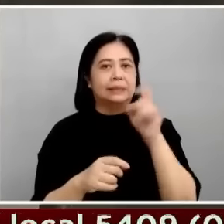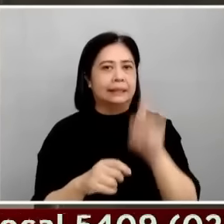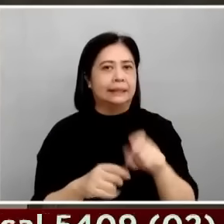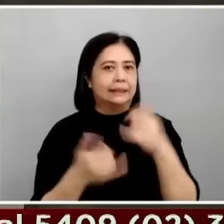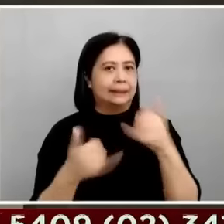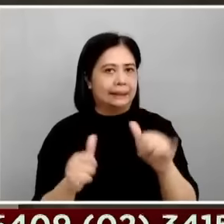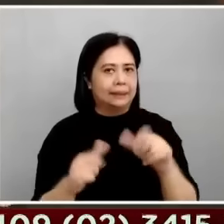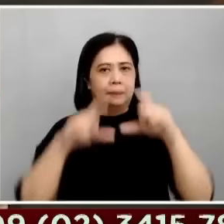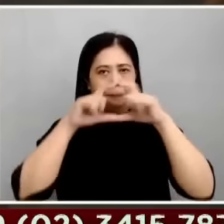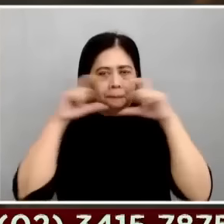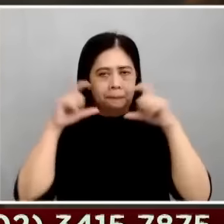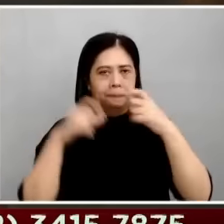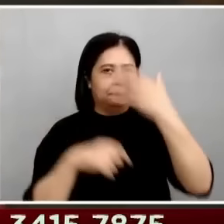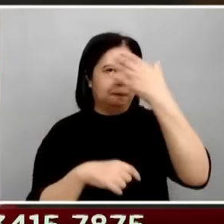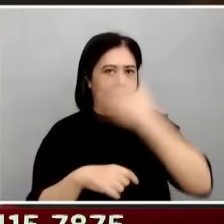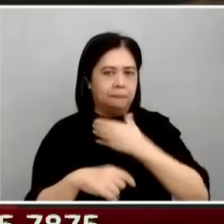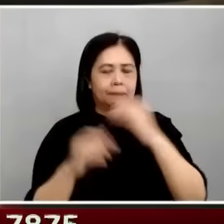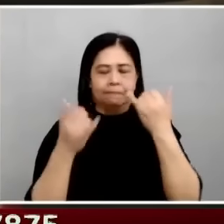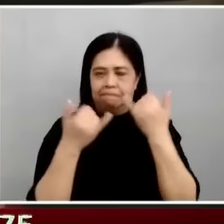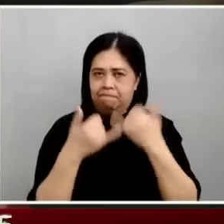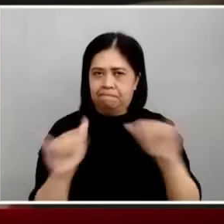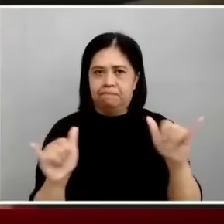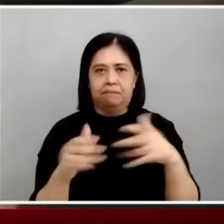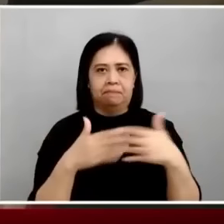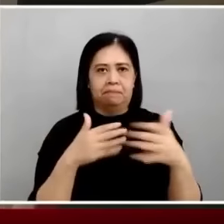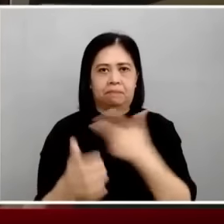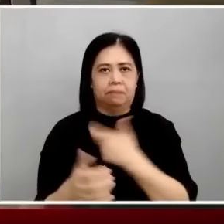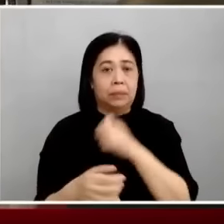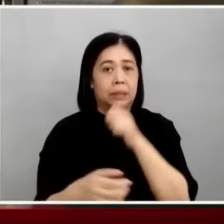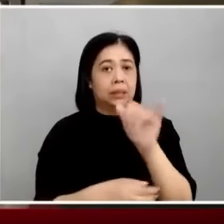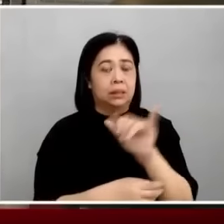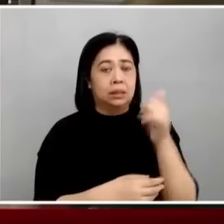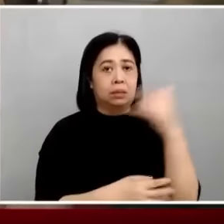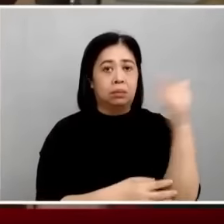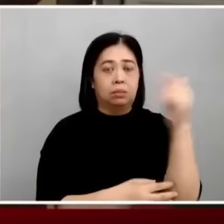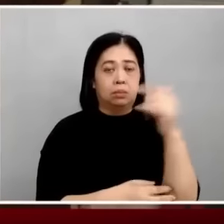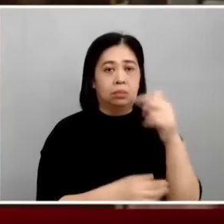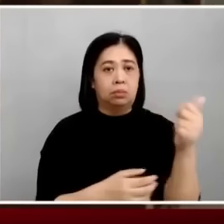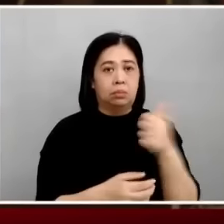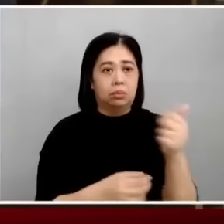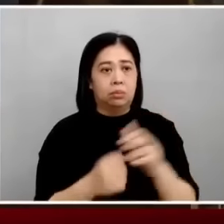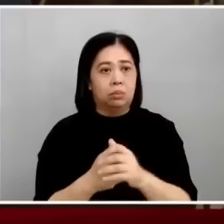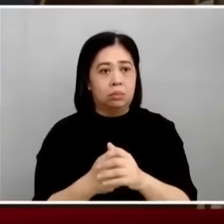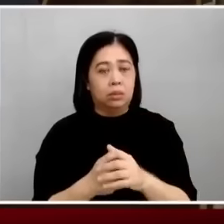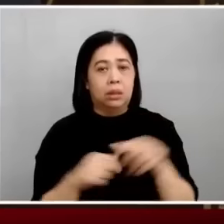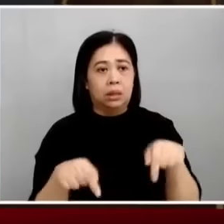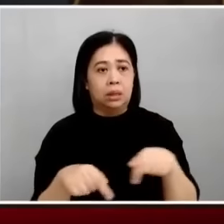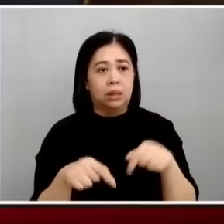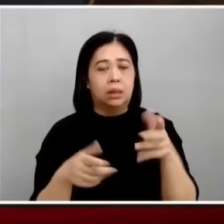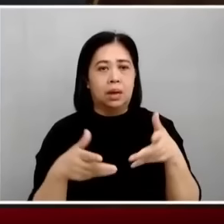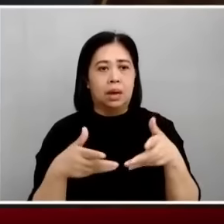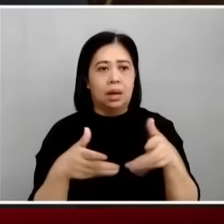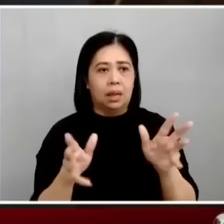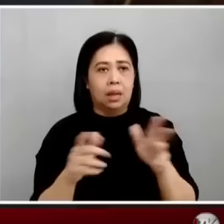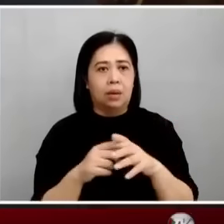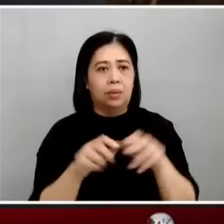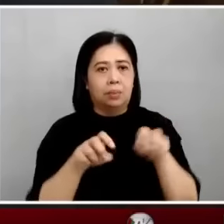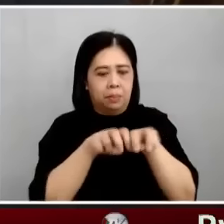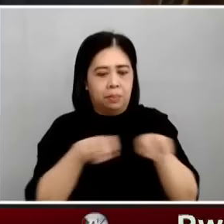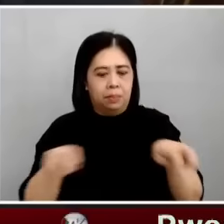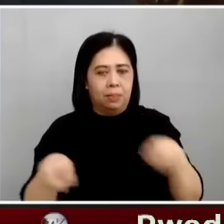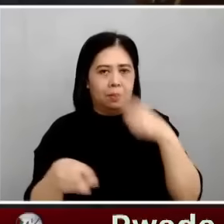pa rin ng face mask at ng face shield. At di tulad ng ibang transportasyon, dito sa aeroplano, pinapayagan ang magkakatabi dahil sa